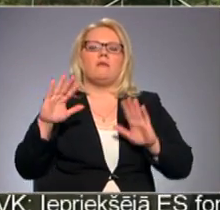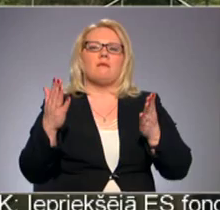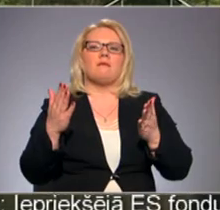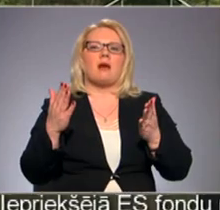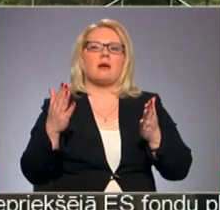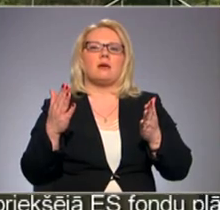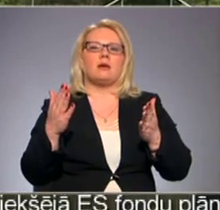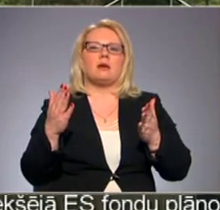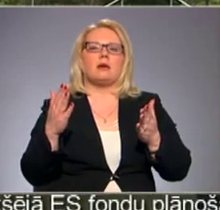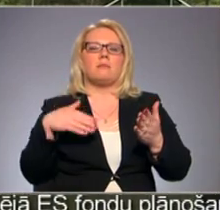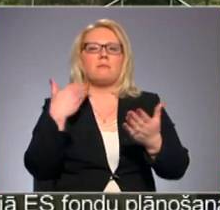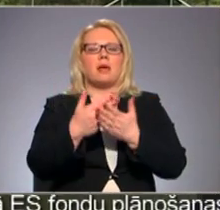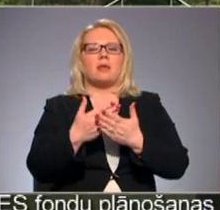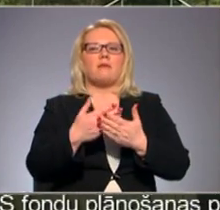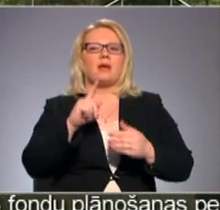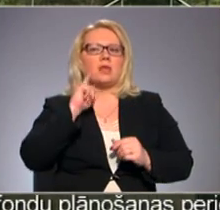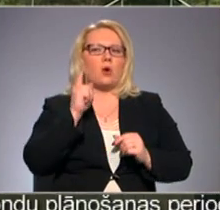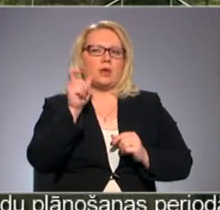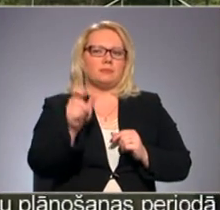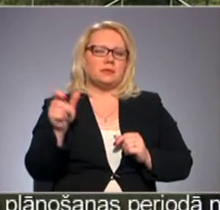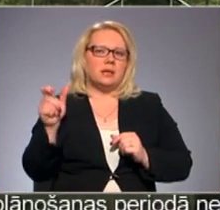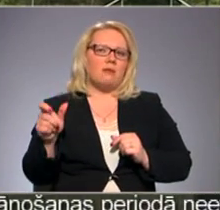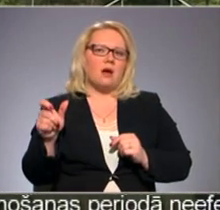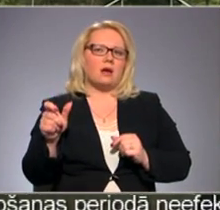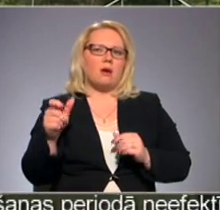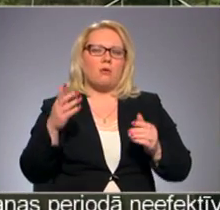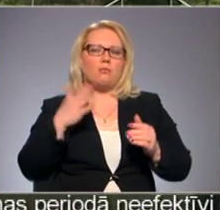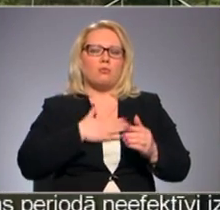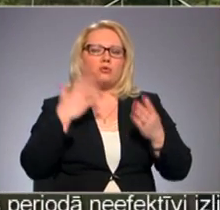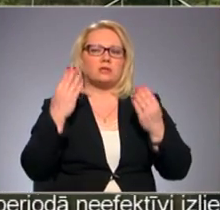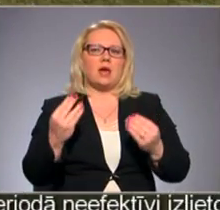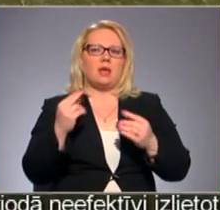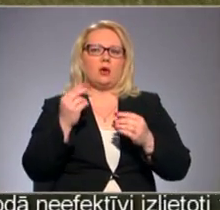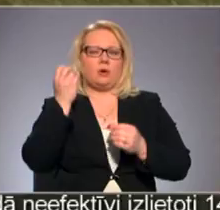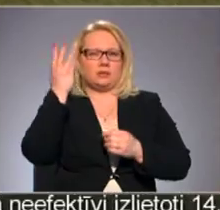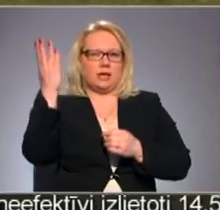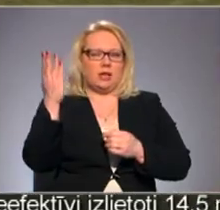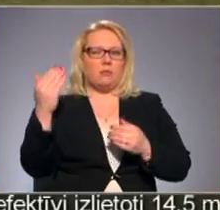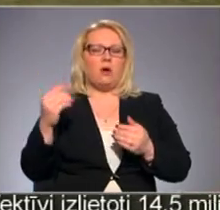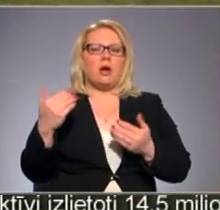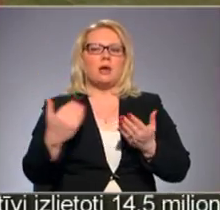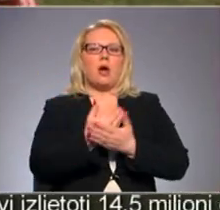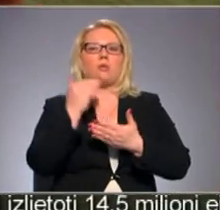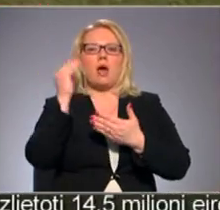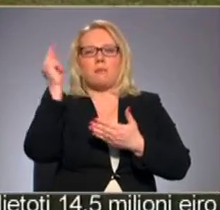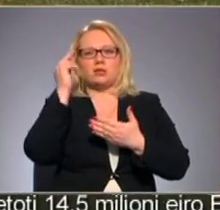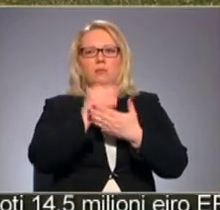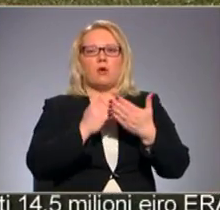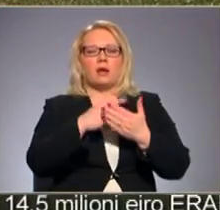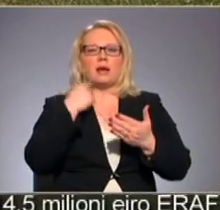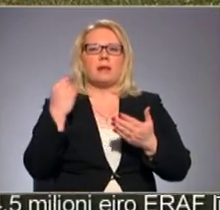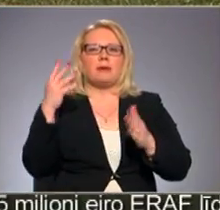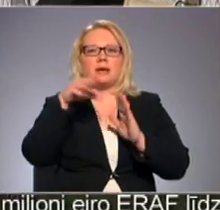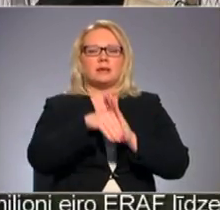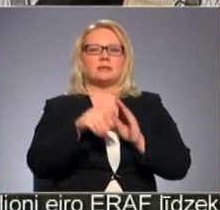lai var piedāvāt jaunajiem cilvēkiem mūsdienīgu izglītību. Jaunajā mācību programmā cer iesaistīt